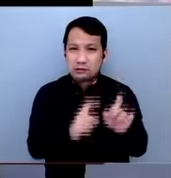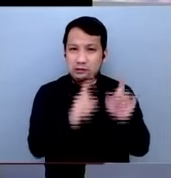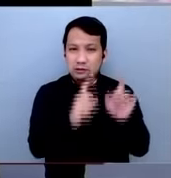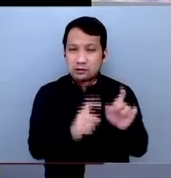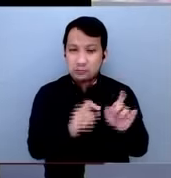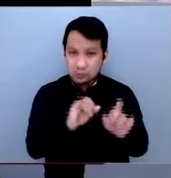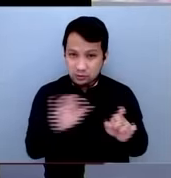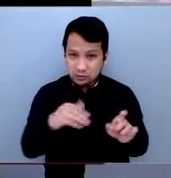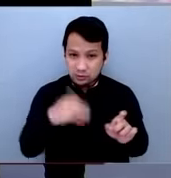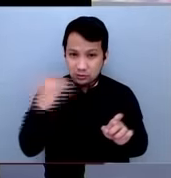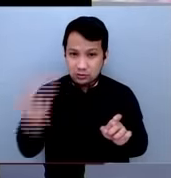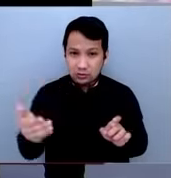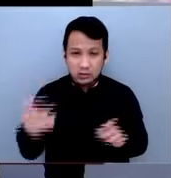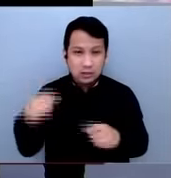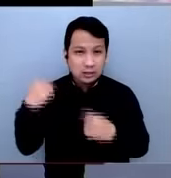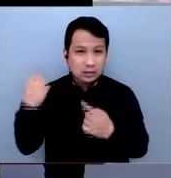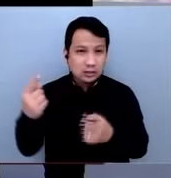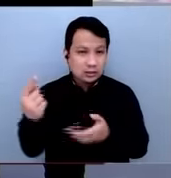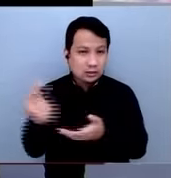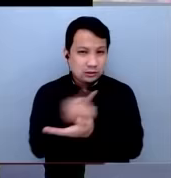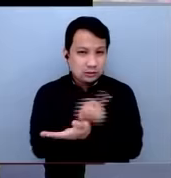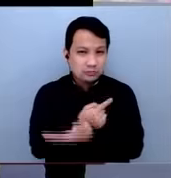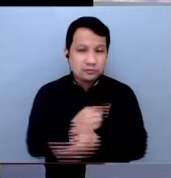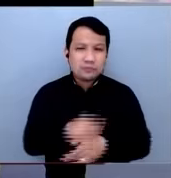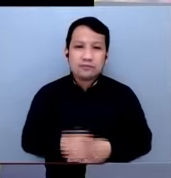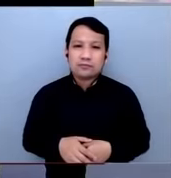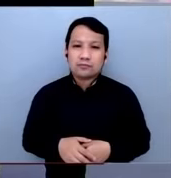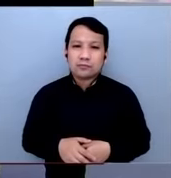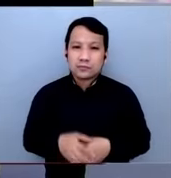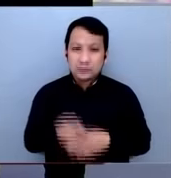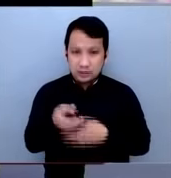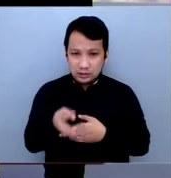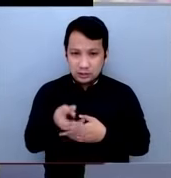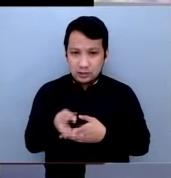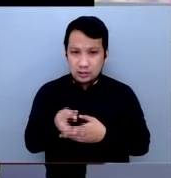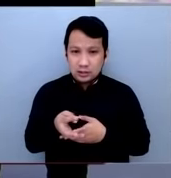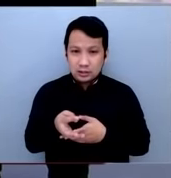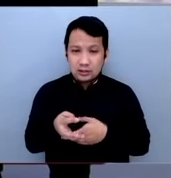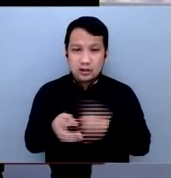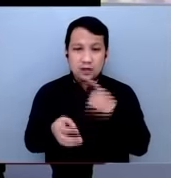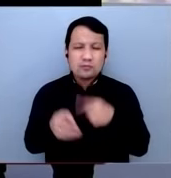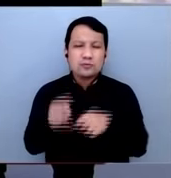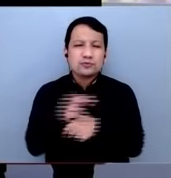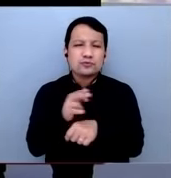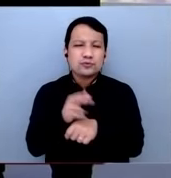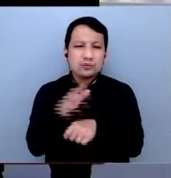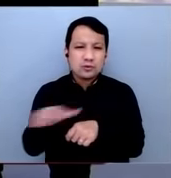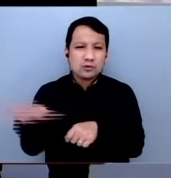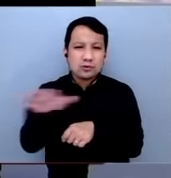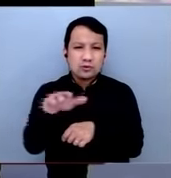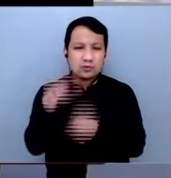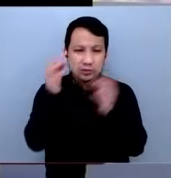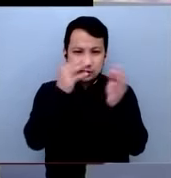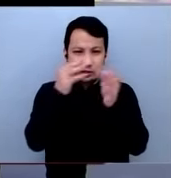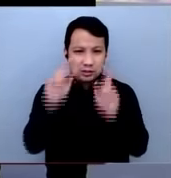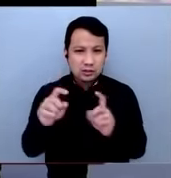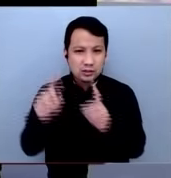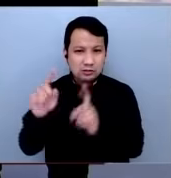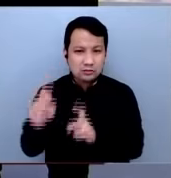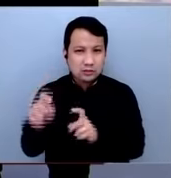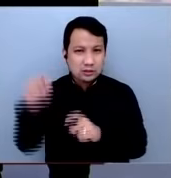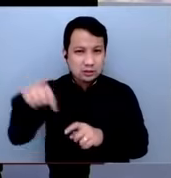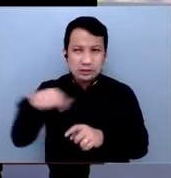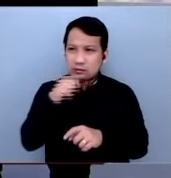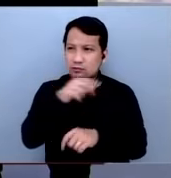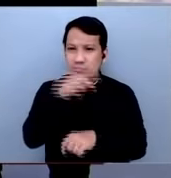ka sa nakaraang linggo. Ang urine drug test po ay ginagamit ng halos lahat ng drug testing. Hindi lamang sa Pilipinas,